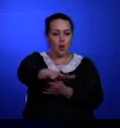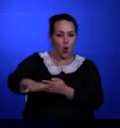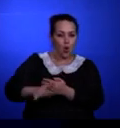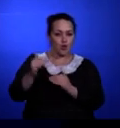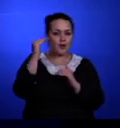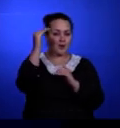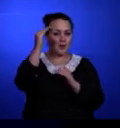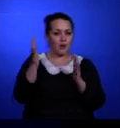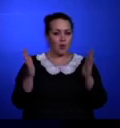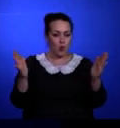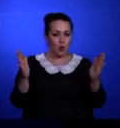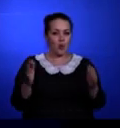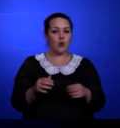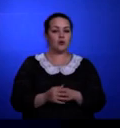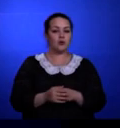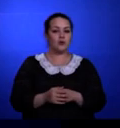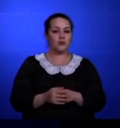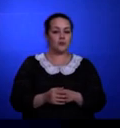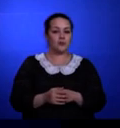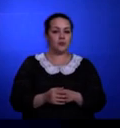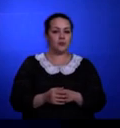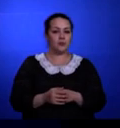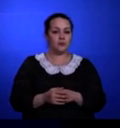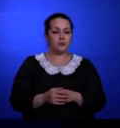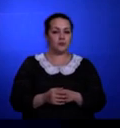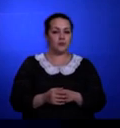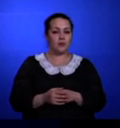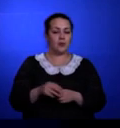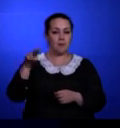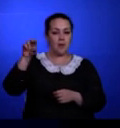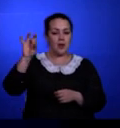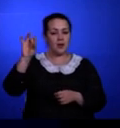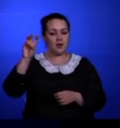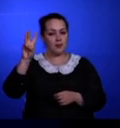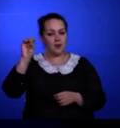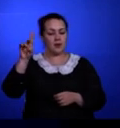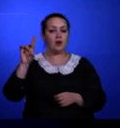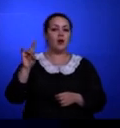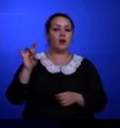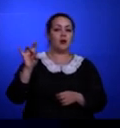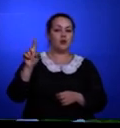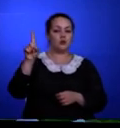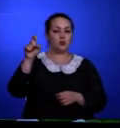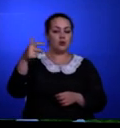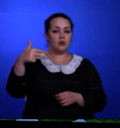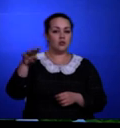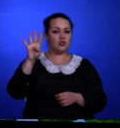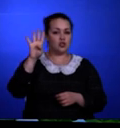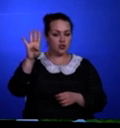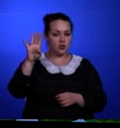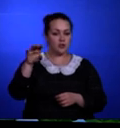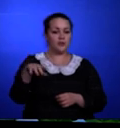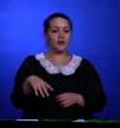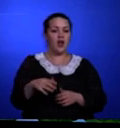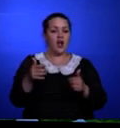периметр которого 134 сантиметра а ширина 29